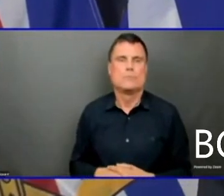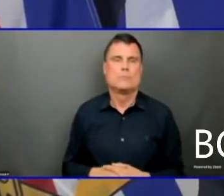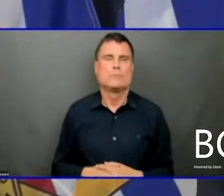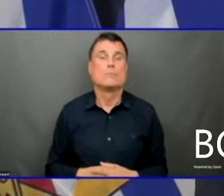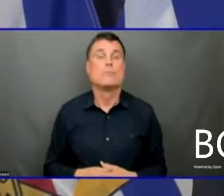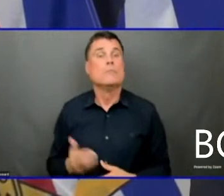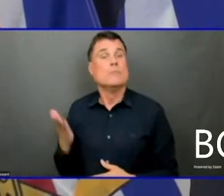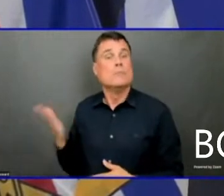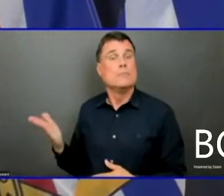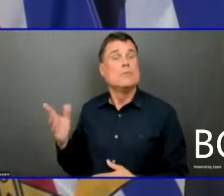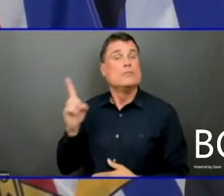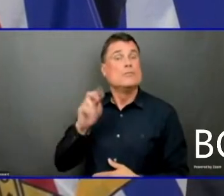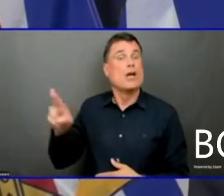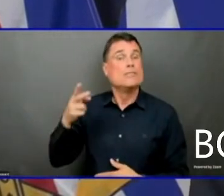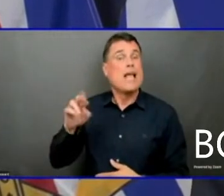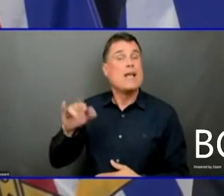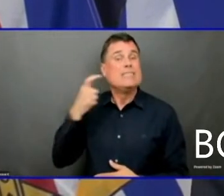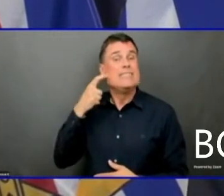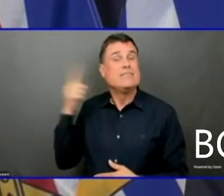他说。